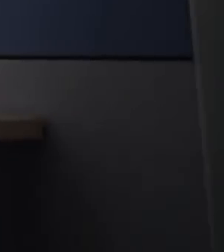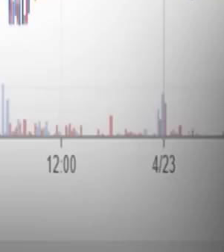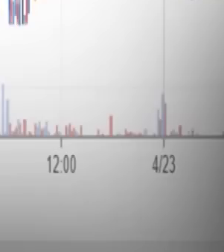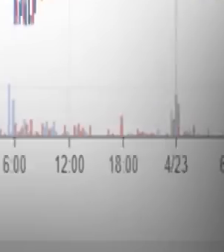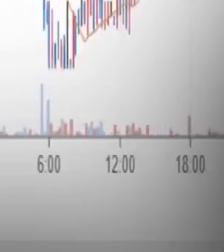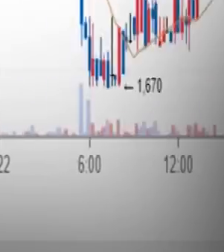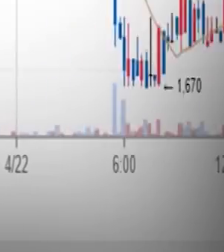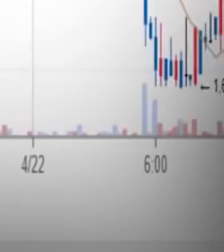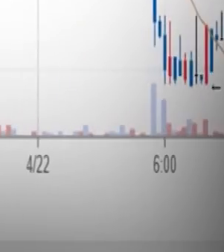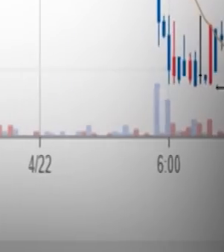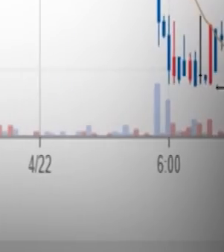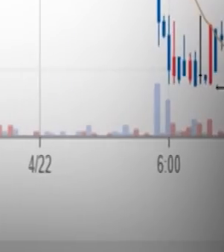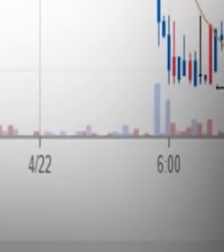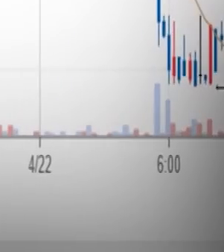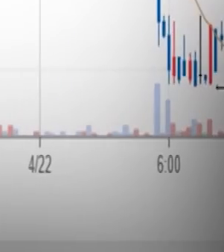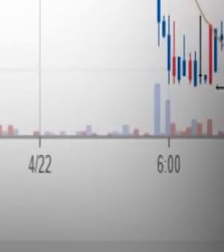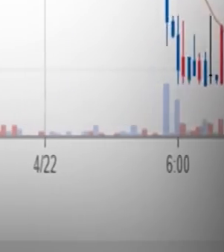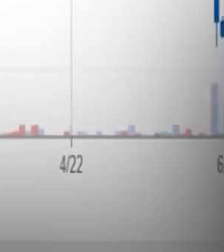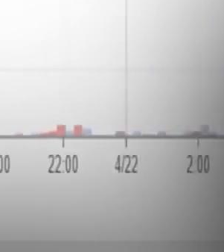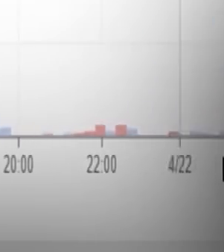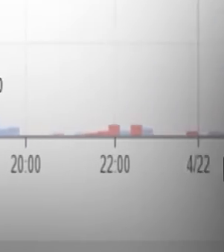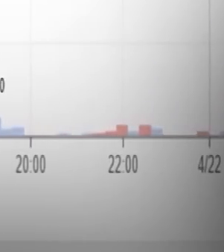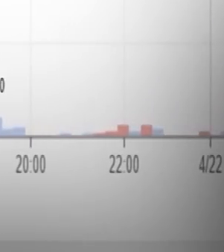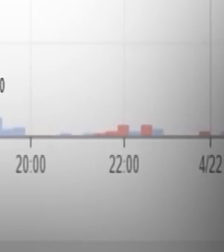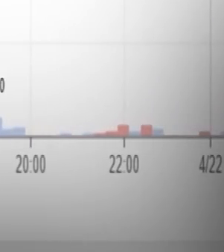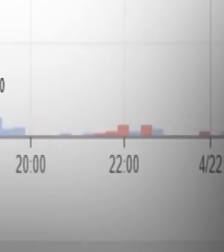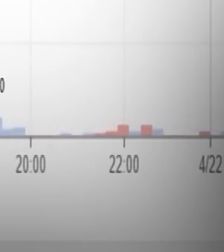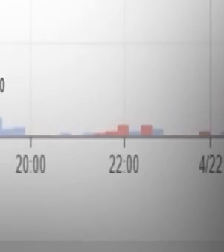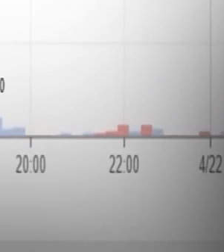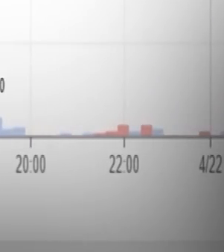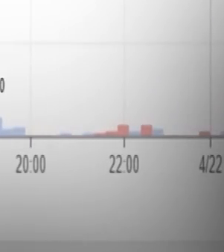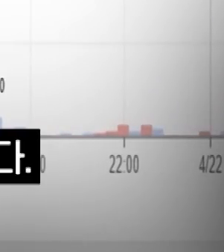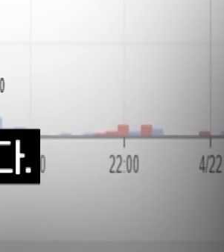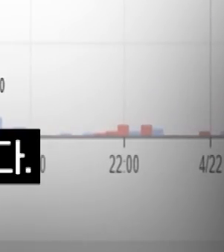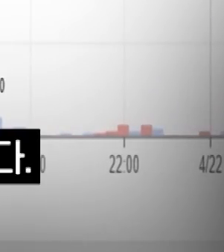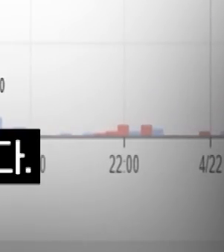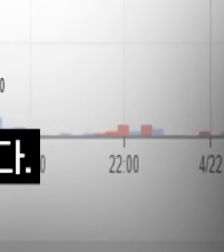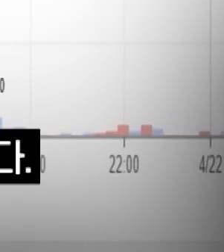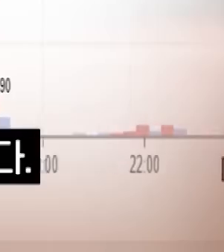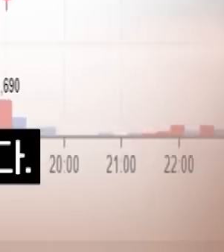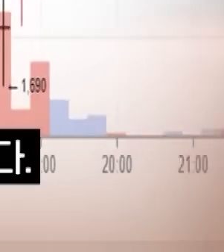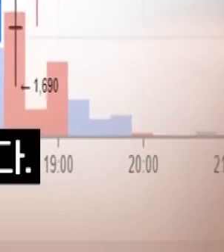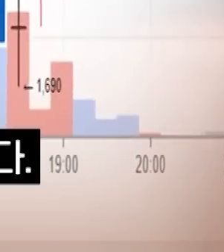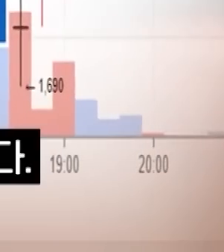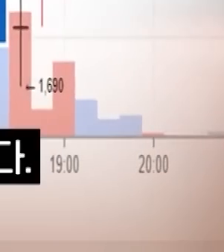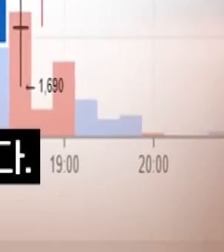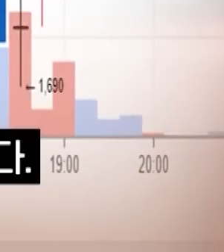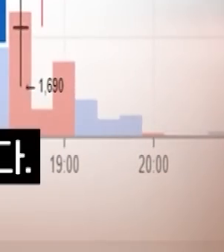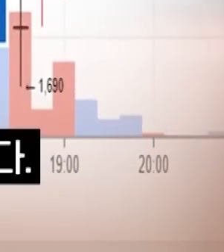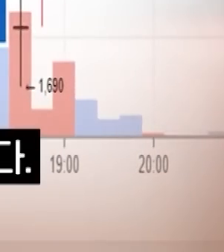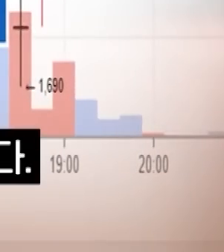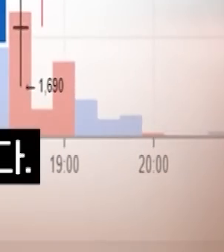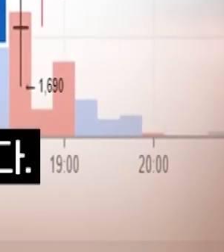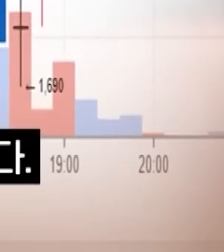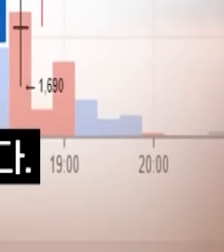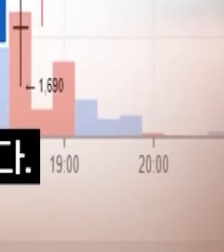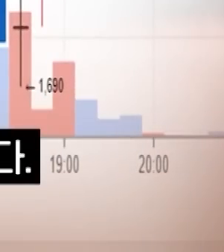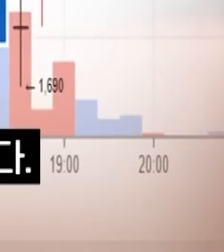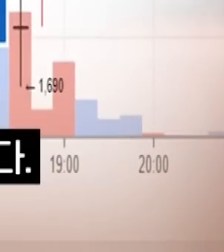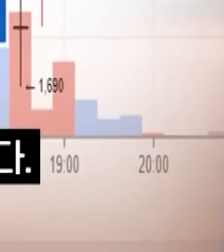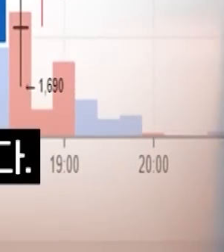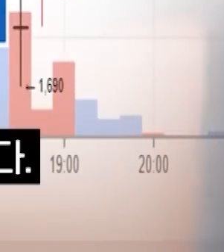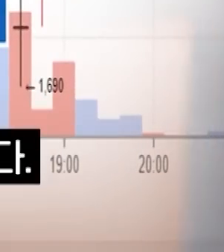겁니다. 그런데 등락이 크게 널뛰는 잡코인인 위믹스에 전세금에서 뺀 돈을 과감하게 넣은 배경에